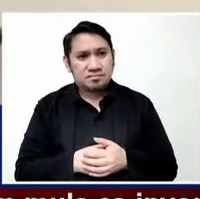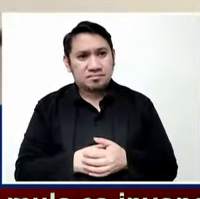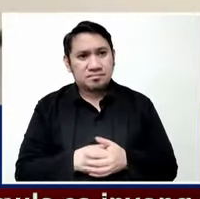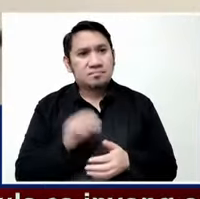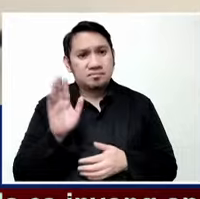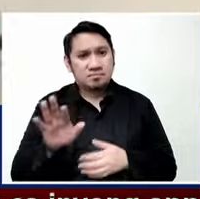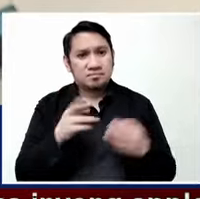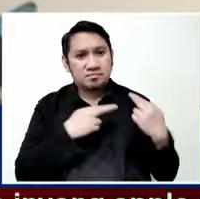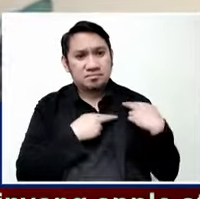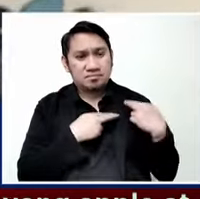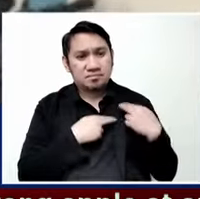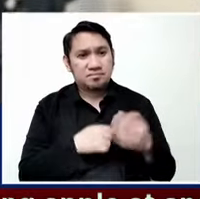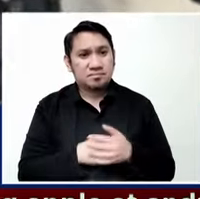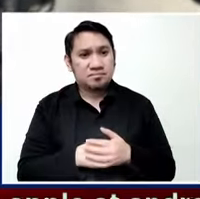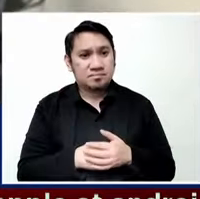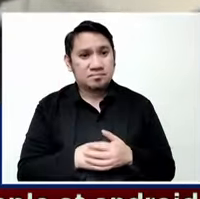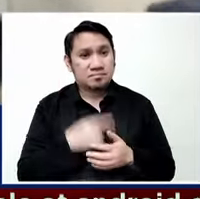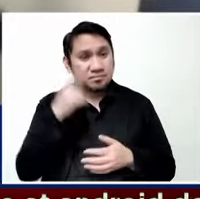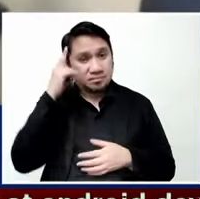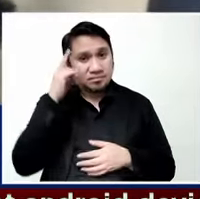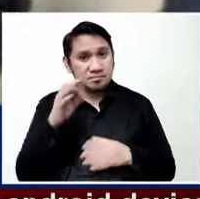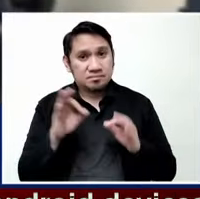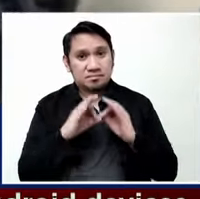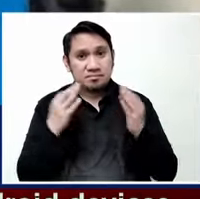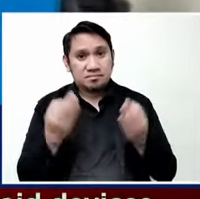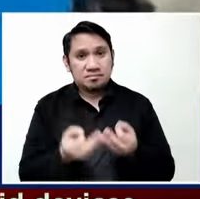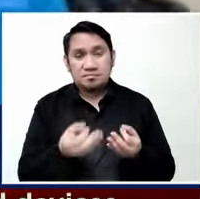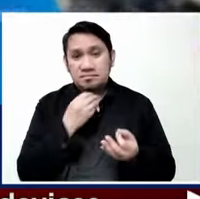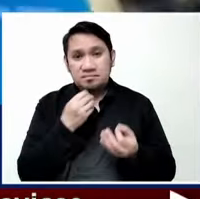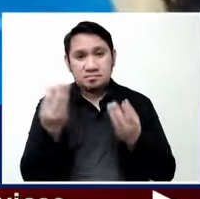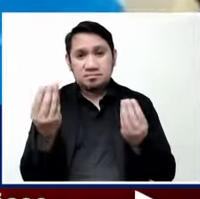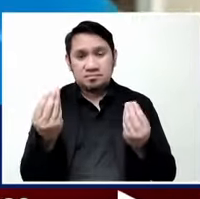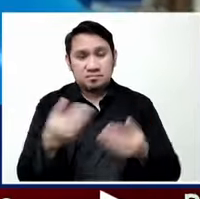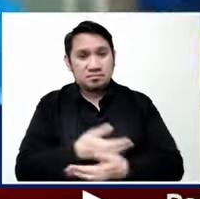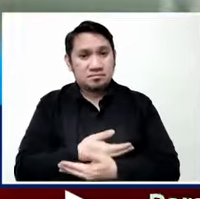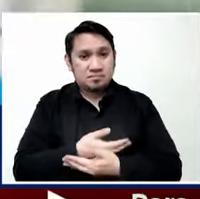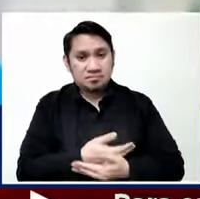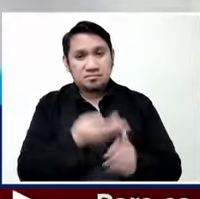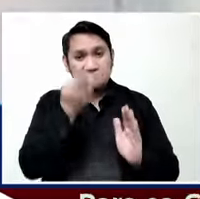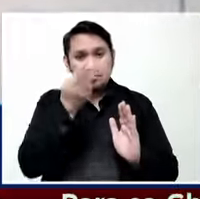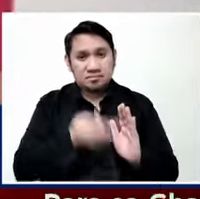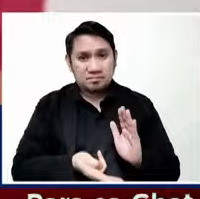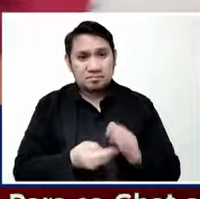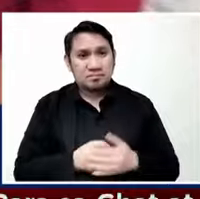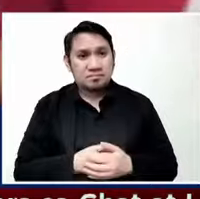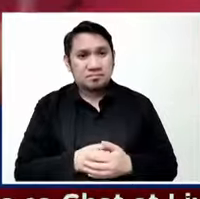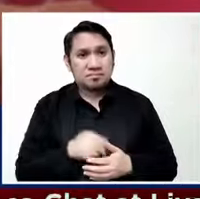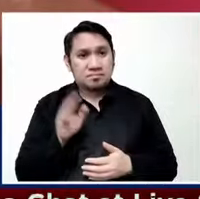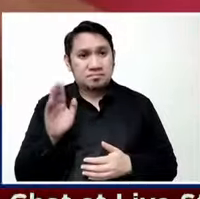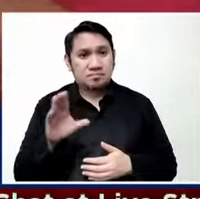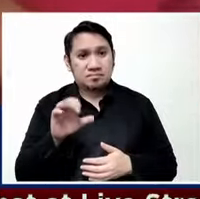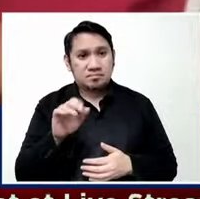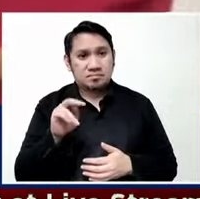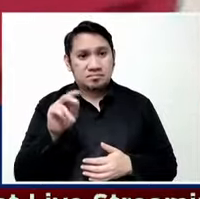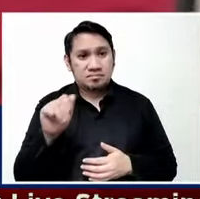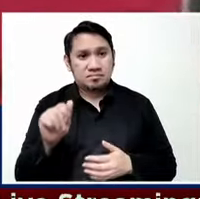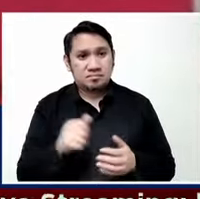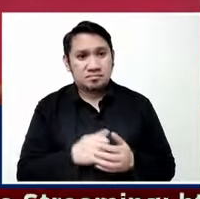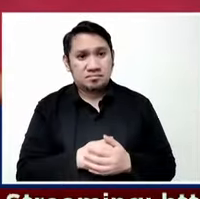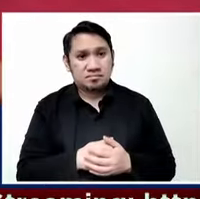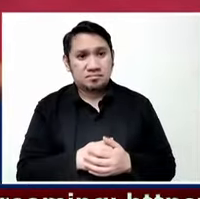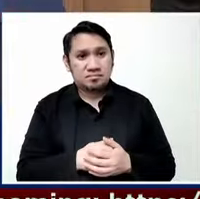niya. Nagdesisyon ang pamilya na hindi na ibuburo lang sanggol at ililibing na kagad ito sa Cainta, Rizal.